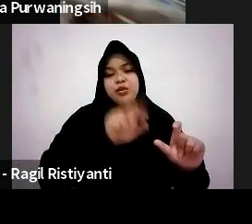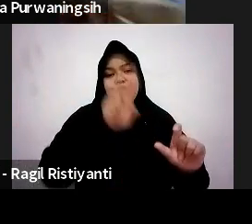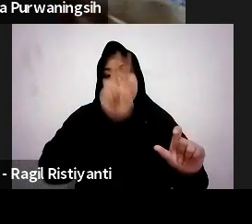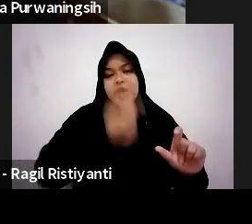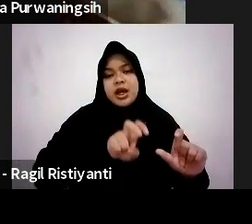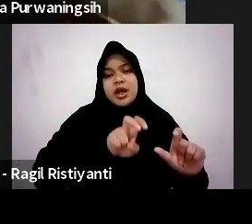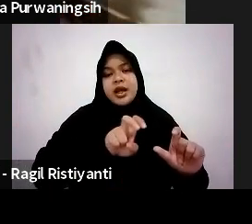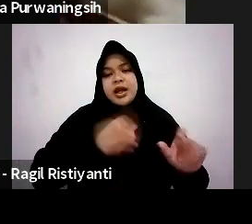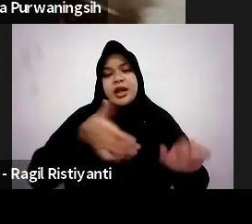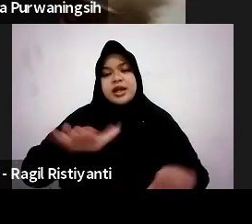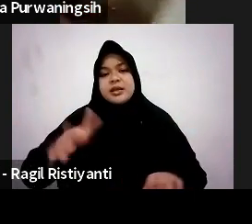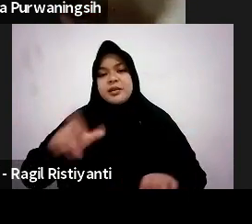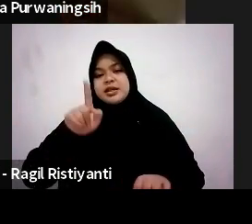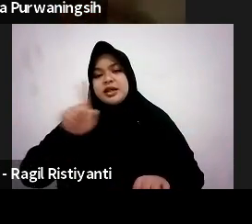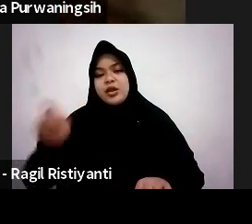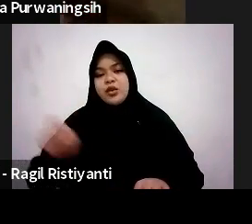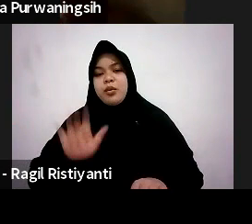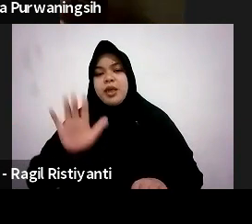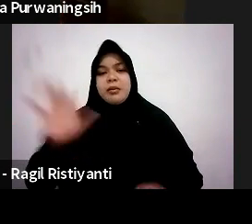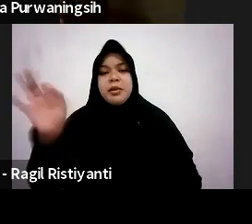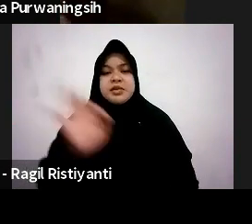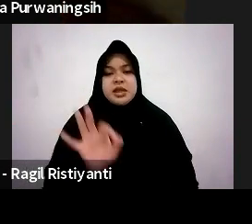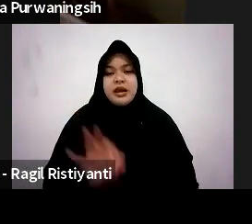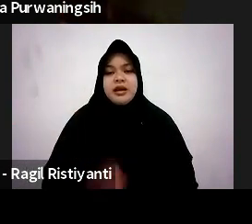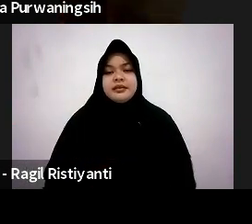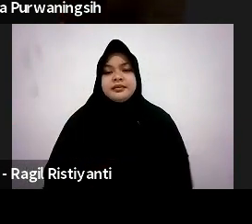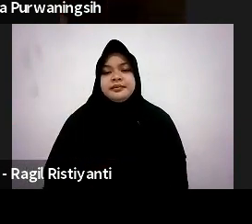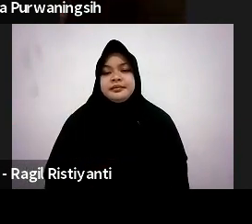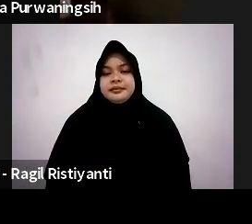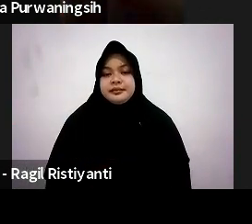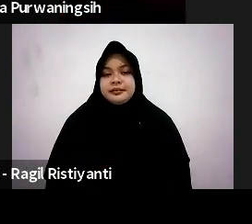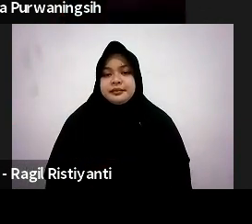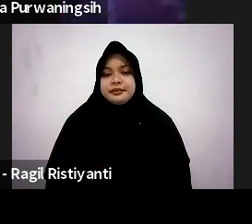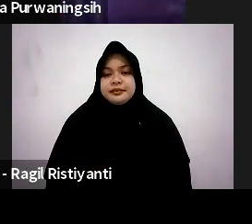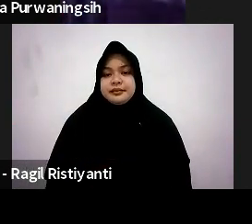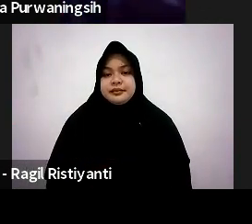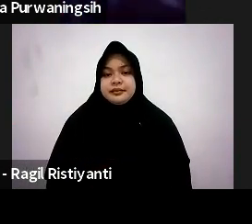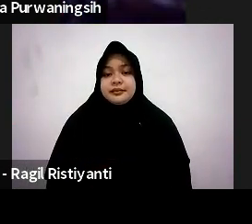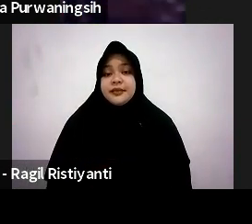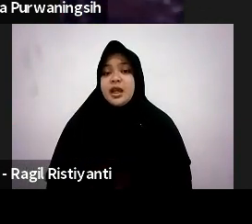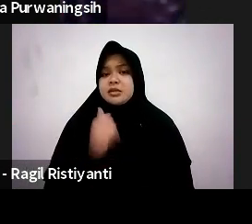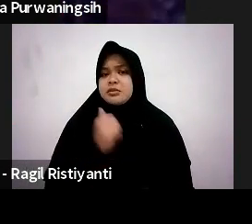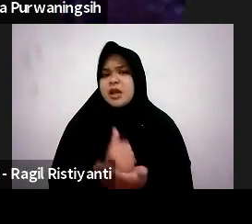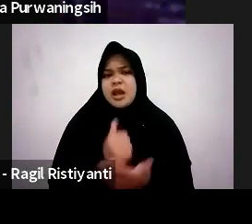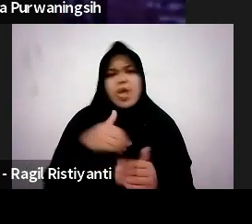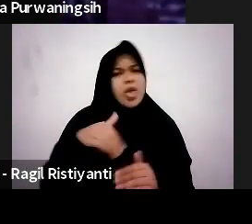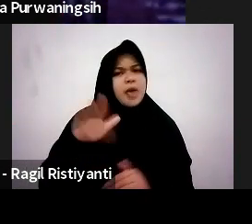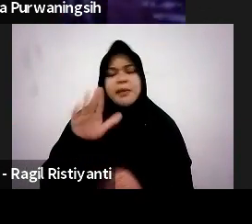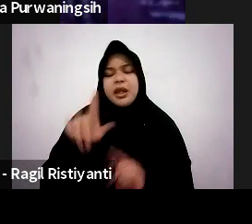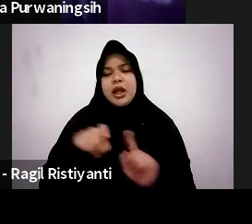estimasi 1,5 persen ya oh lebih dari yang yang sebenarnya lebih dari itu ya